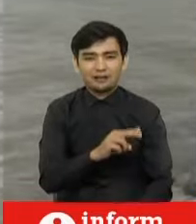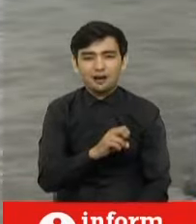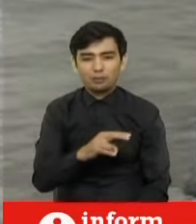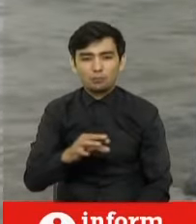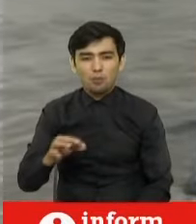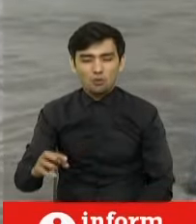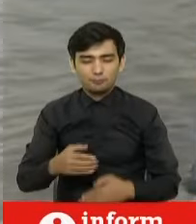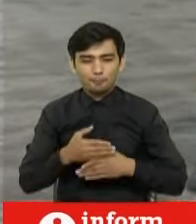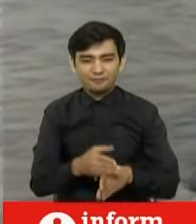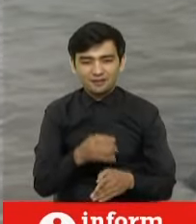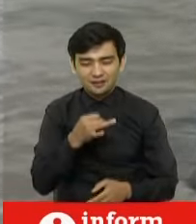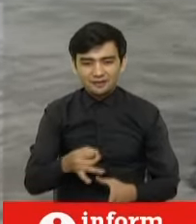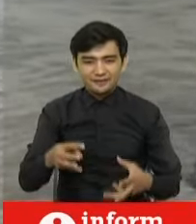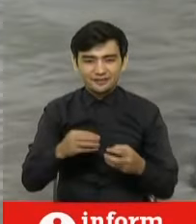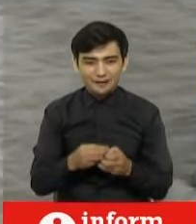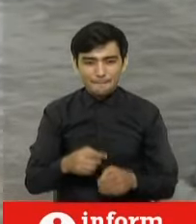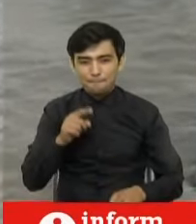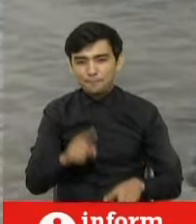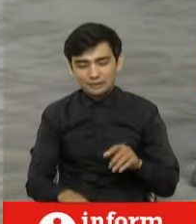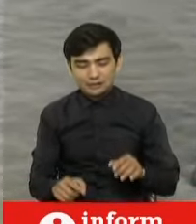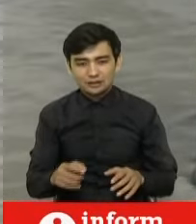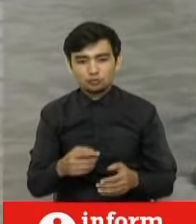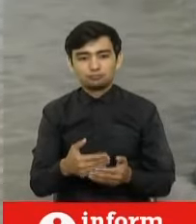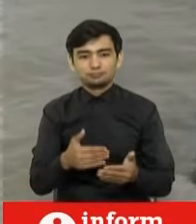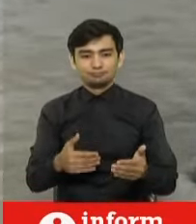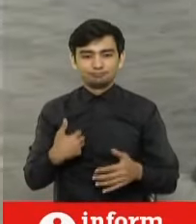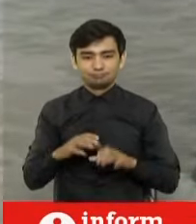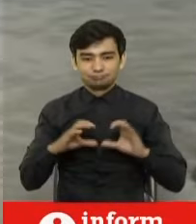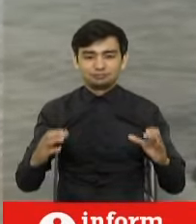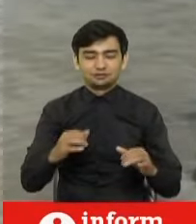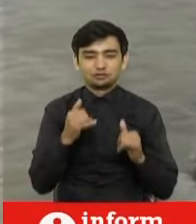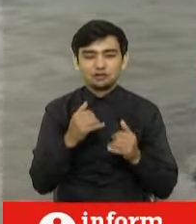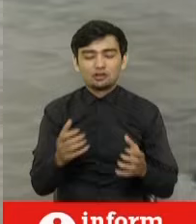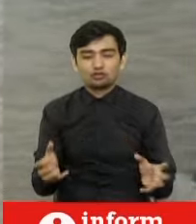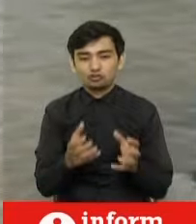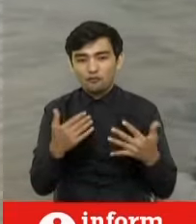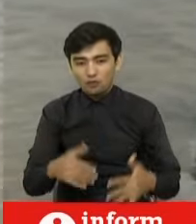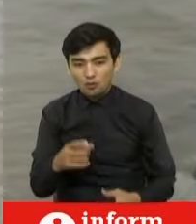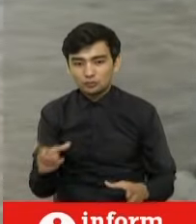прорвало. Благо, устранили прорыв быстро. На сегодня берегоукрепительные работы ведутся на